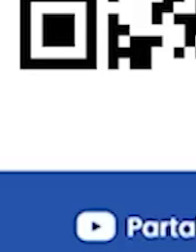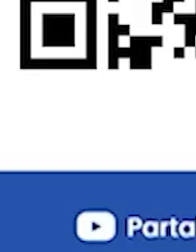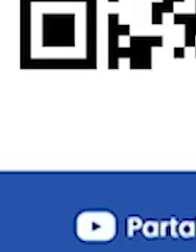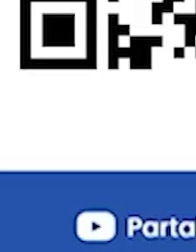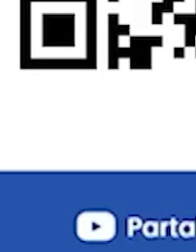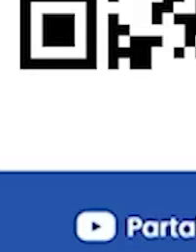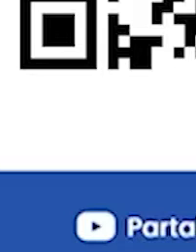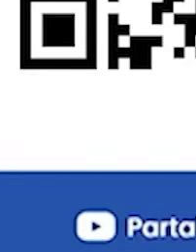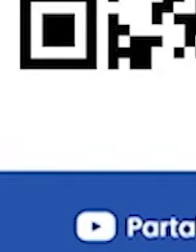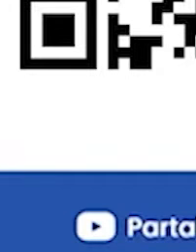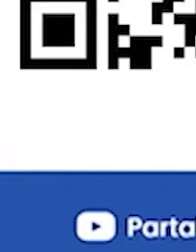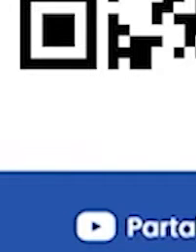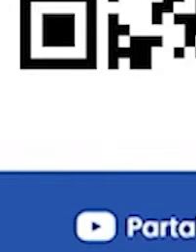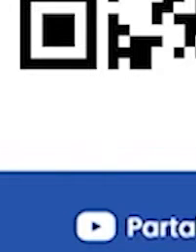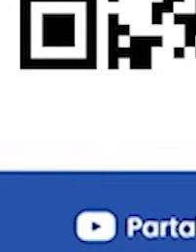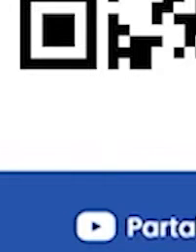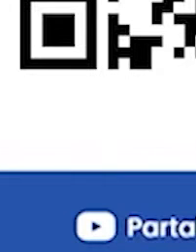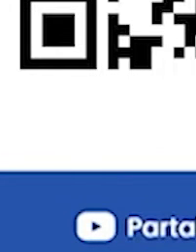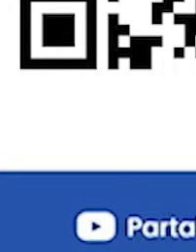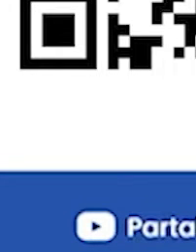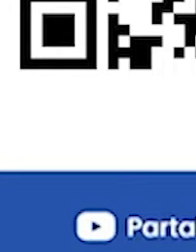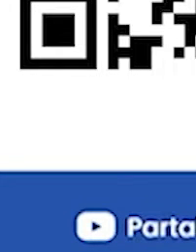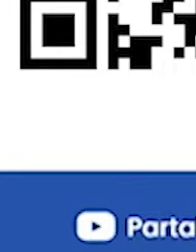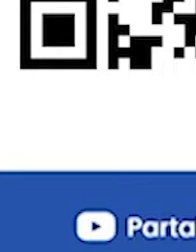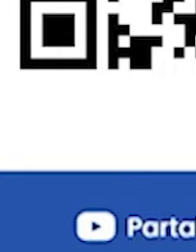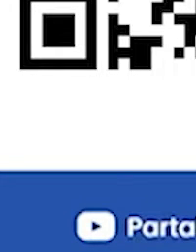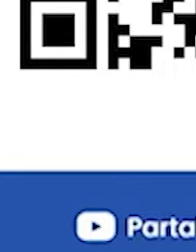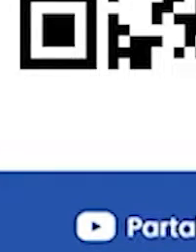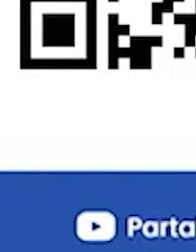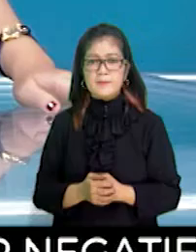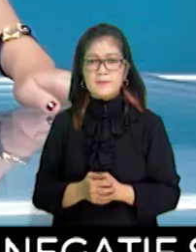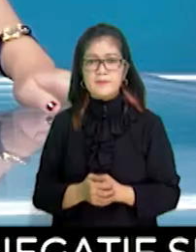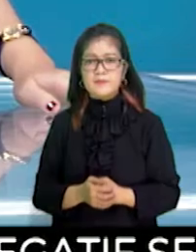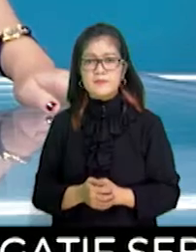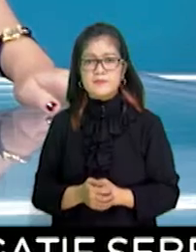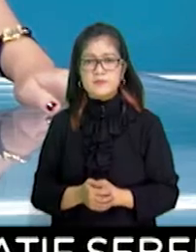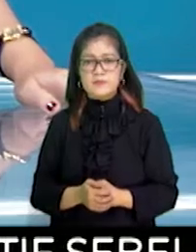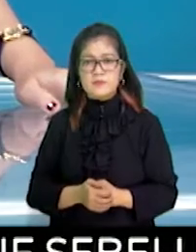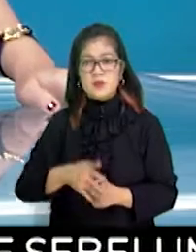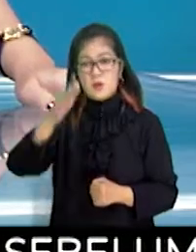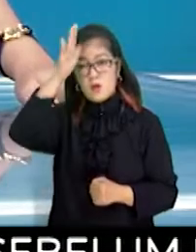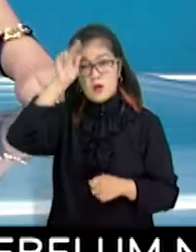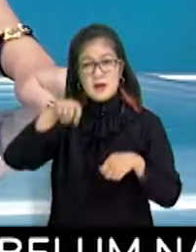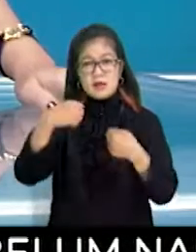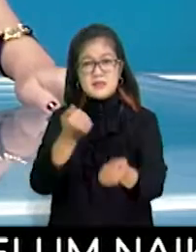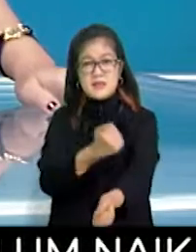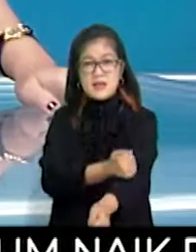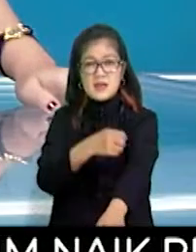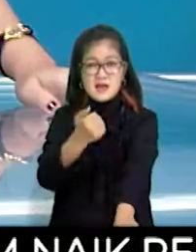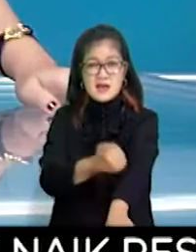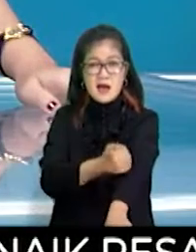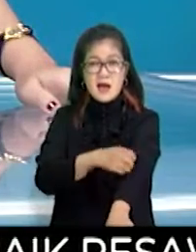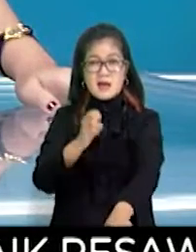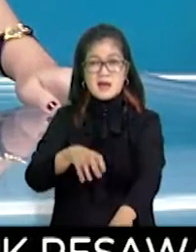Hai tertutup etnis adalah darah bagi yang pernah terpapar